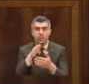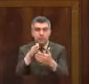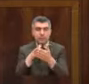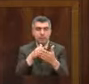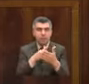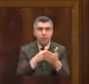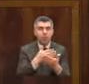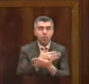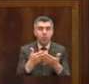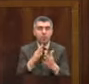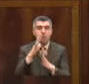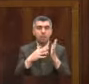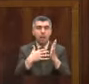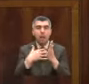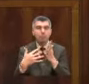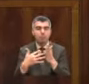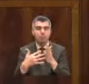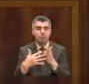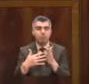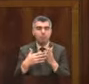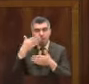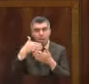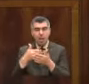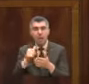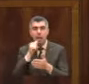تنفيذ البرنامج الوطني للتطهير السائل المندمج